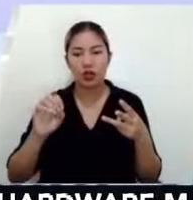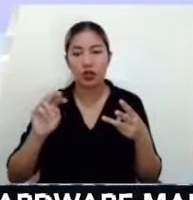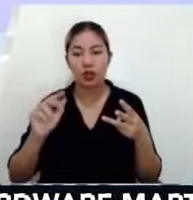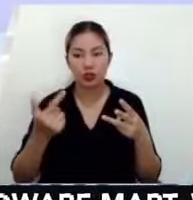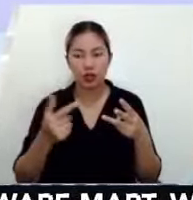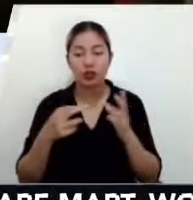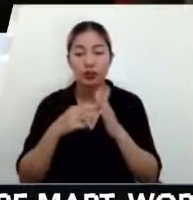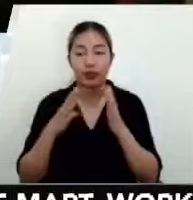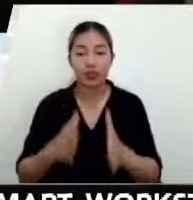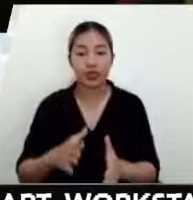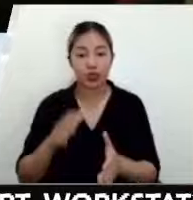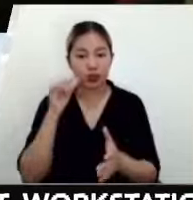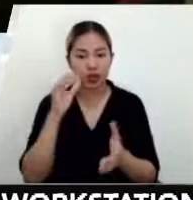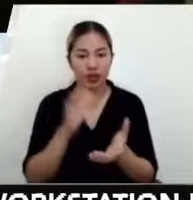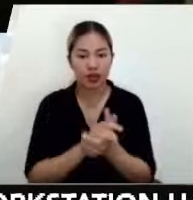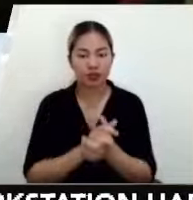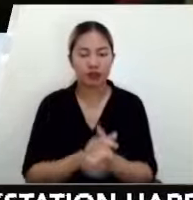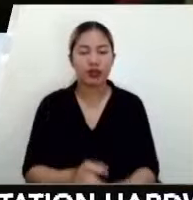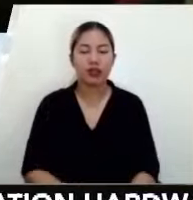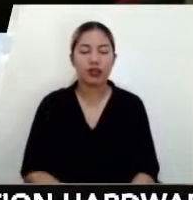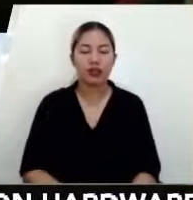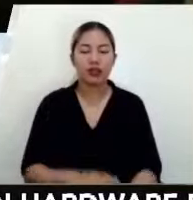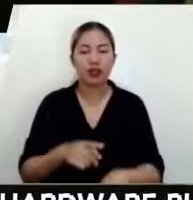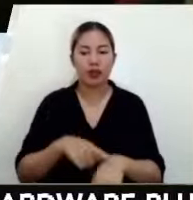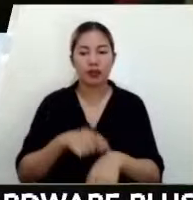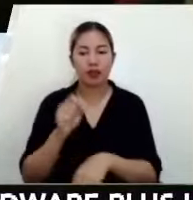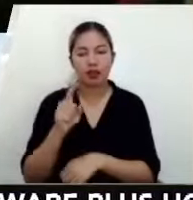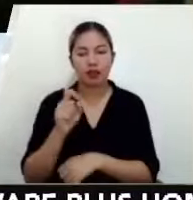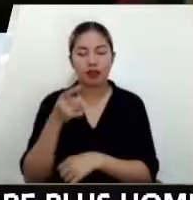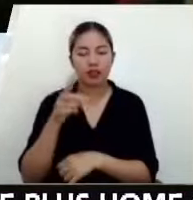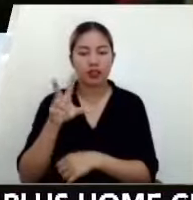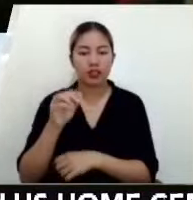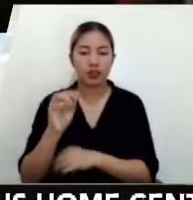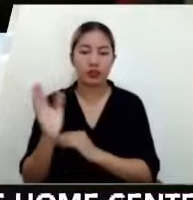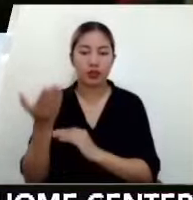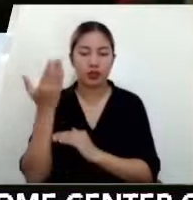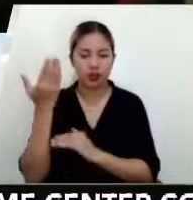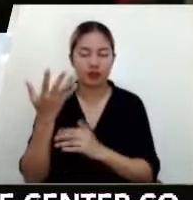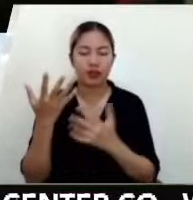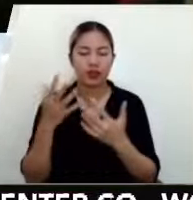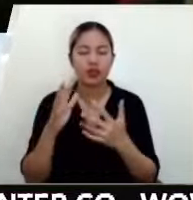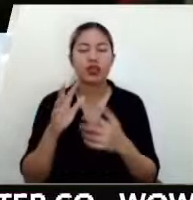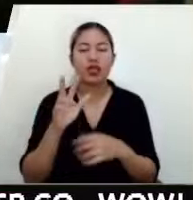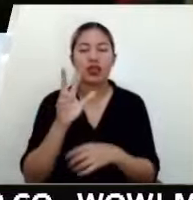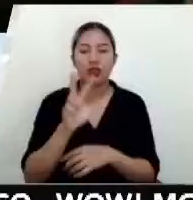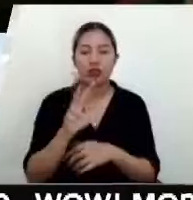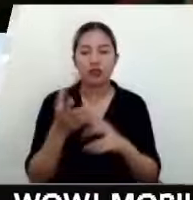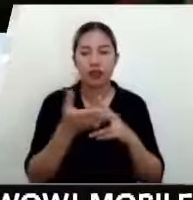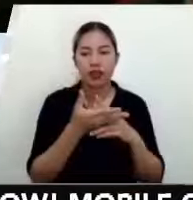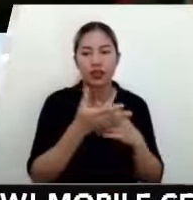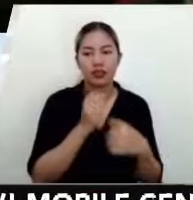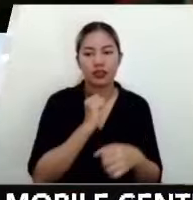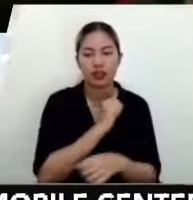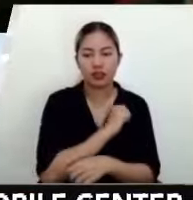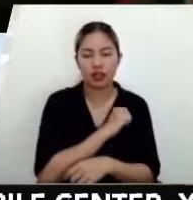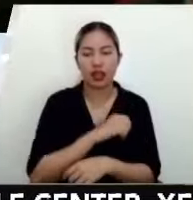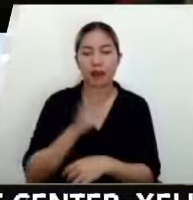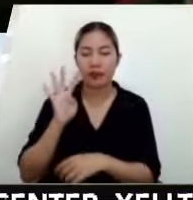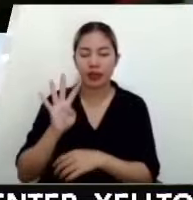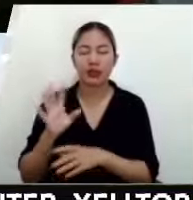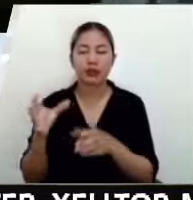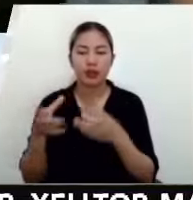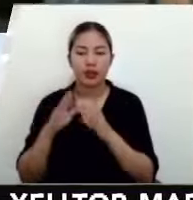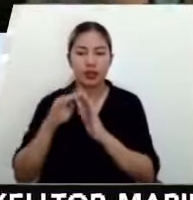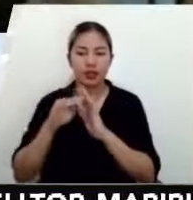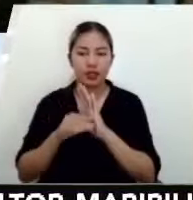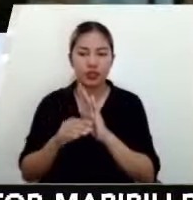of 11:30 a.m., tatlo pa lang ang naghain ng COC sa pagka-senador, habang apat ang party list organizations na naghain ng kanilang